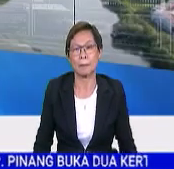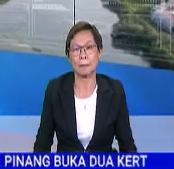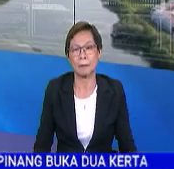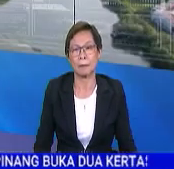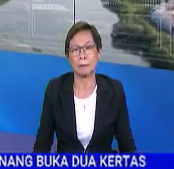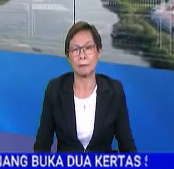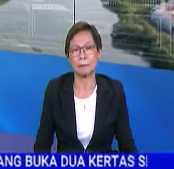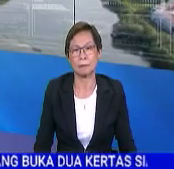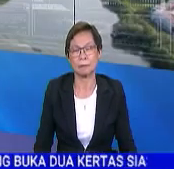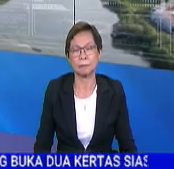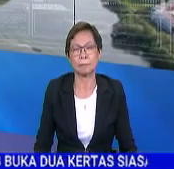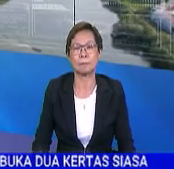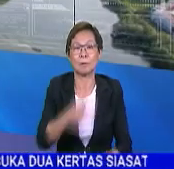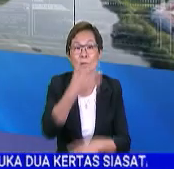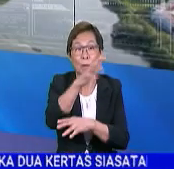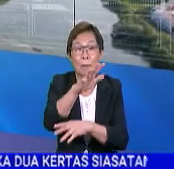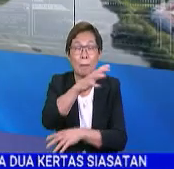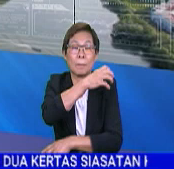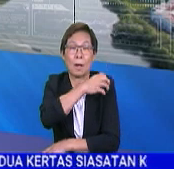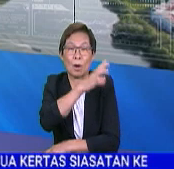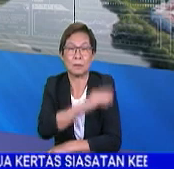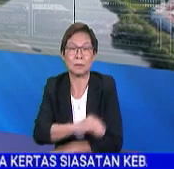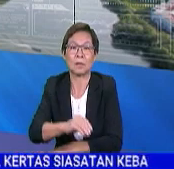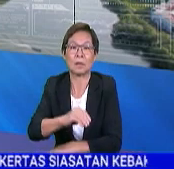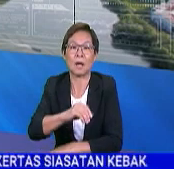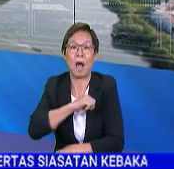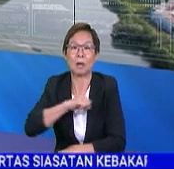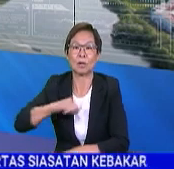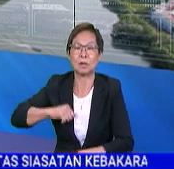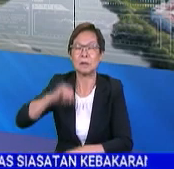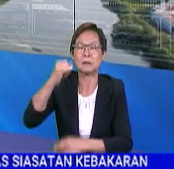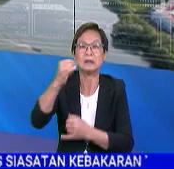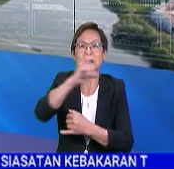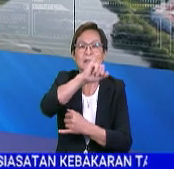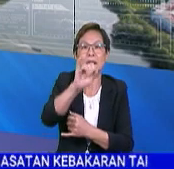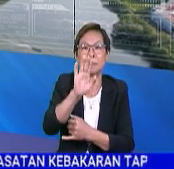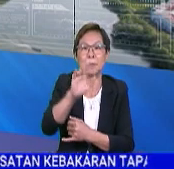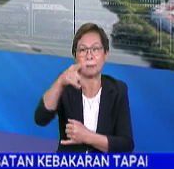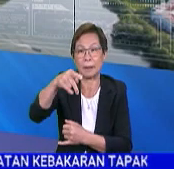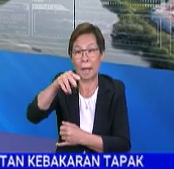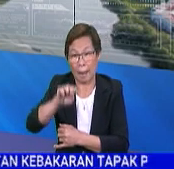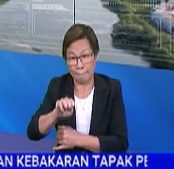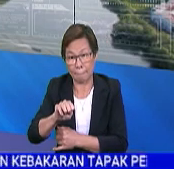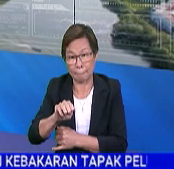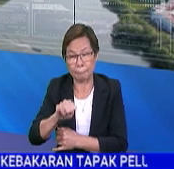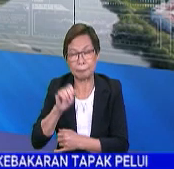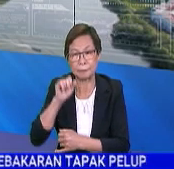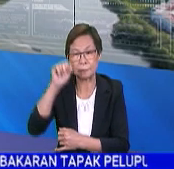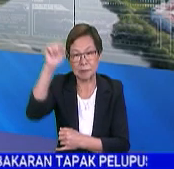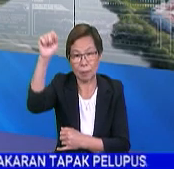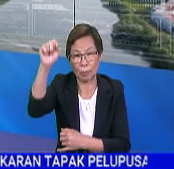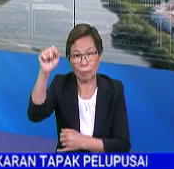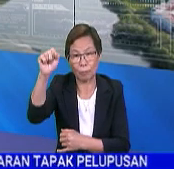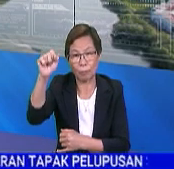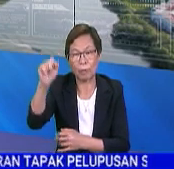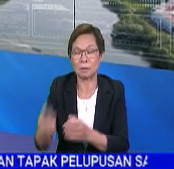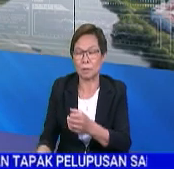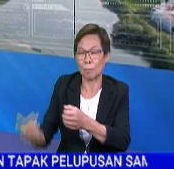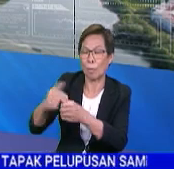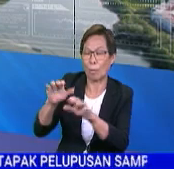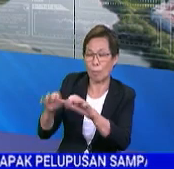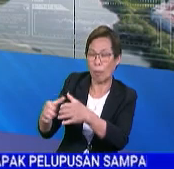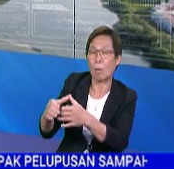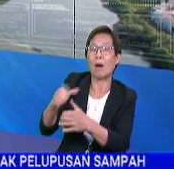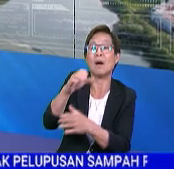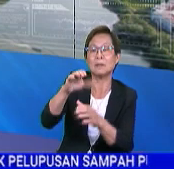berkenaan seramai 15 pegawai dan anggota jabatan Bomba dan penyelamat jbpm Sabah termasuk pasukan